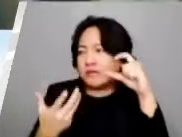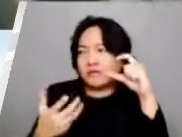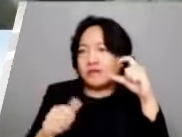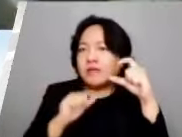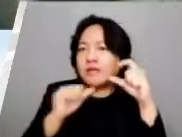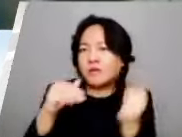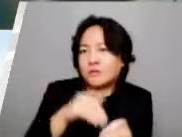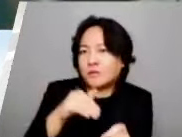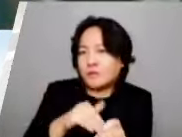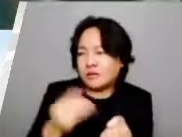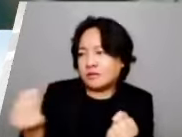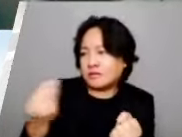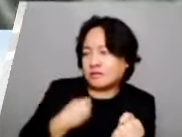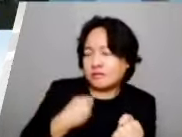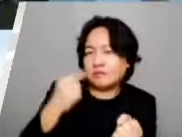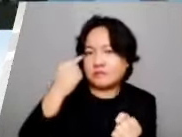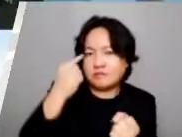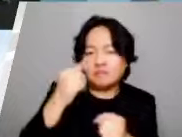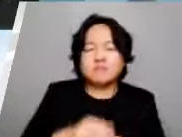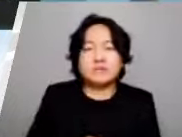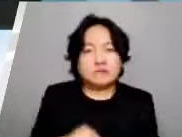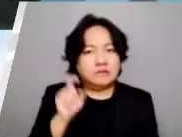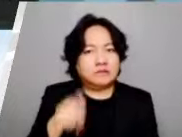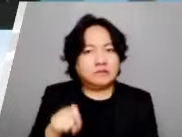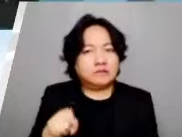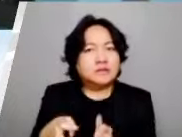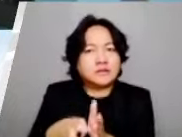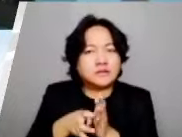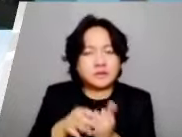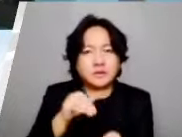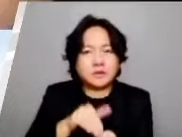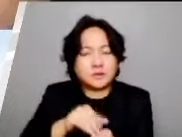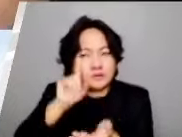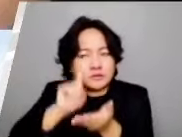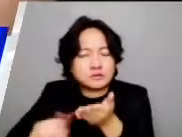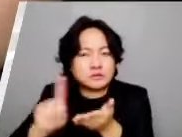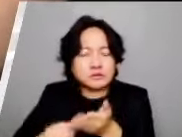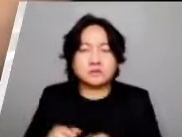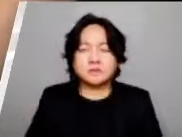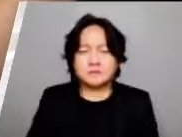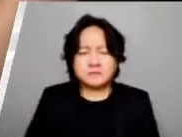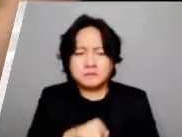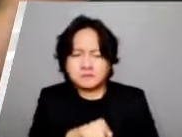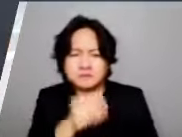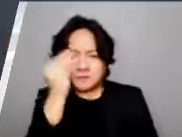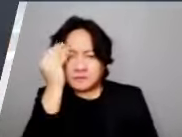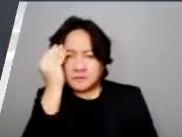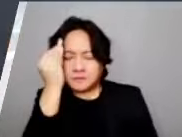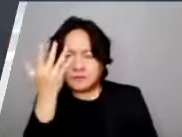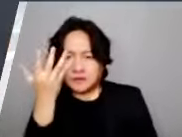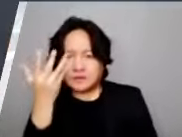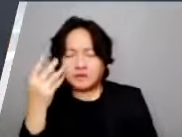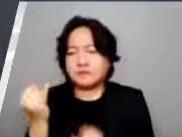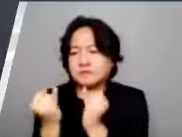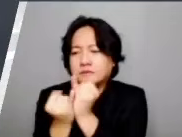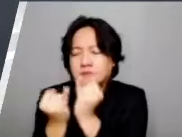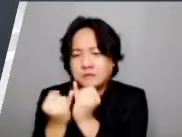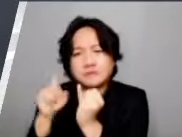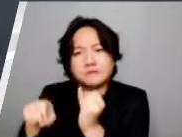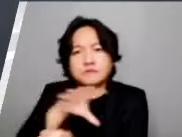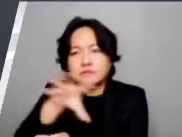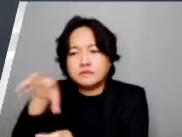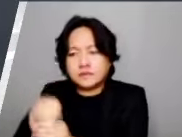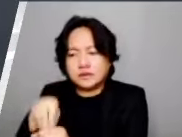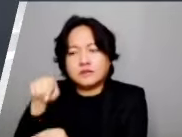prescription glasses gaya ng kailangan ni na Colleen at Jason, pinag-aaralang isama na sa PhilHealth packages. We are studying